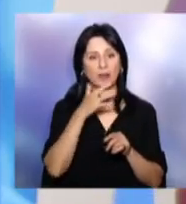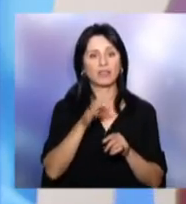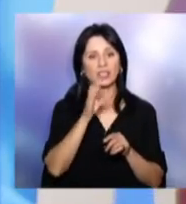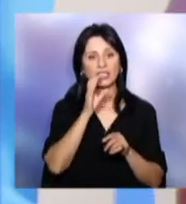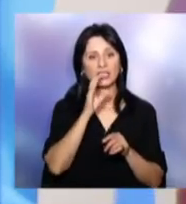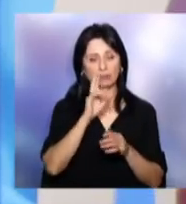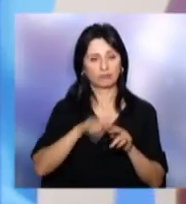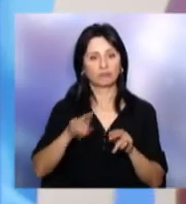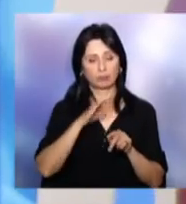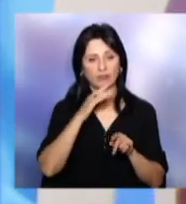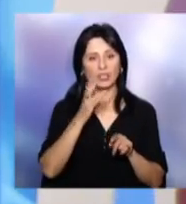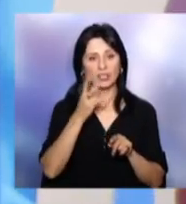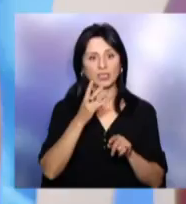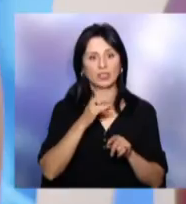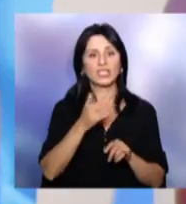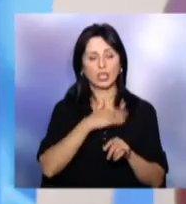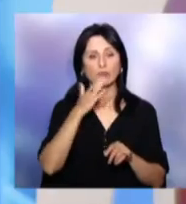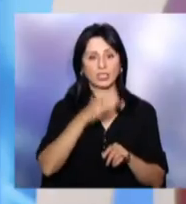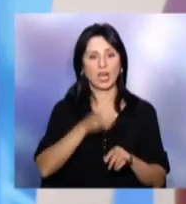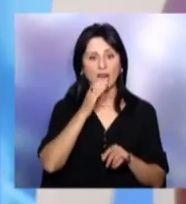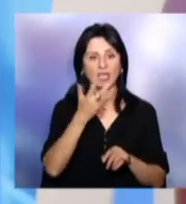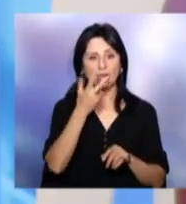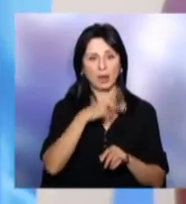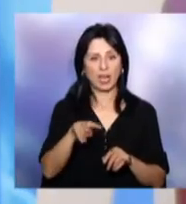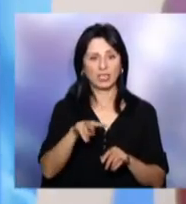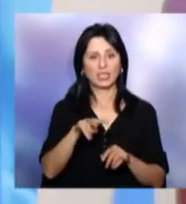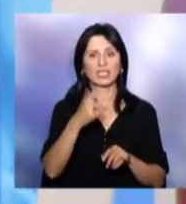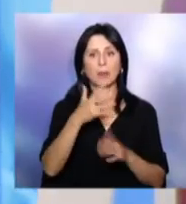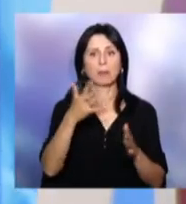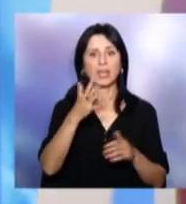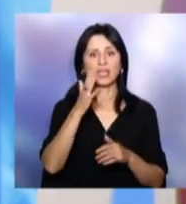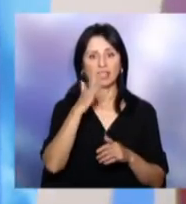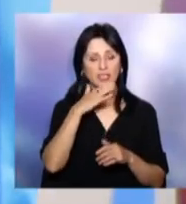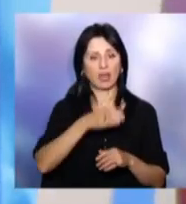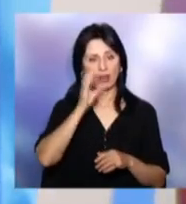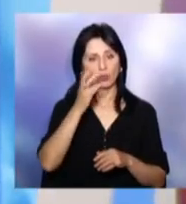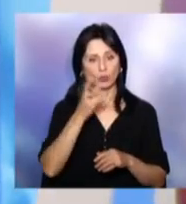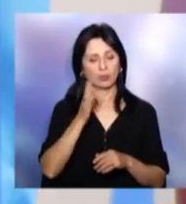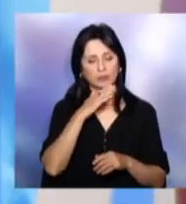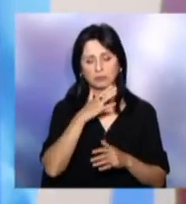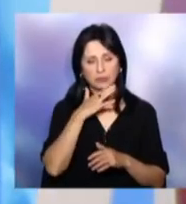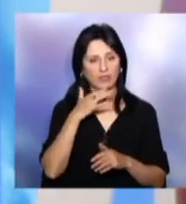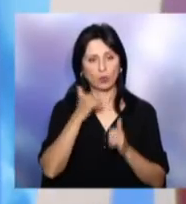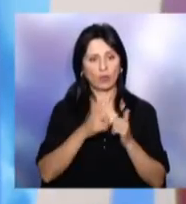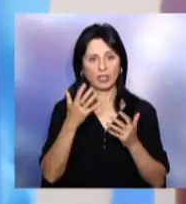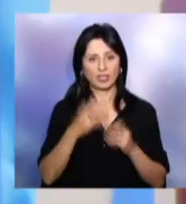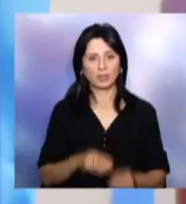წყალს კარგავს პაციენტი. ამიტომ სასურველია, რომ 3 ლიტრა ან 3-ზე მეტი მიიღოს ყოველ